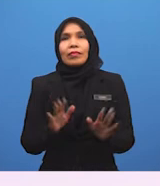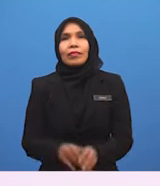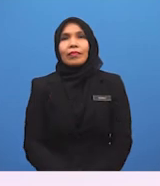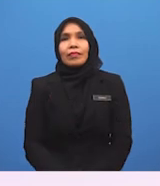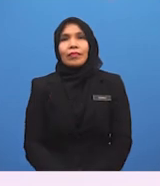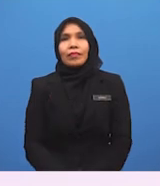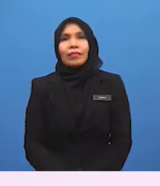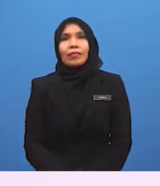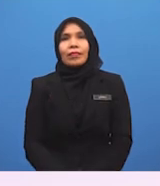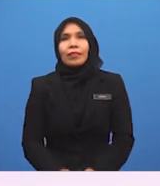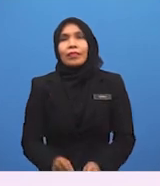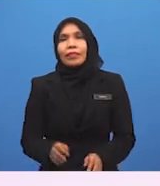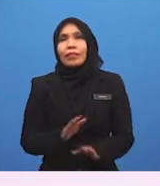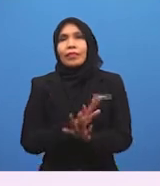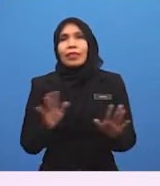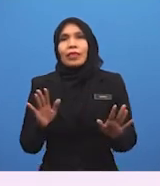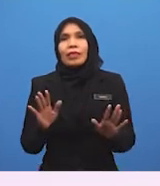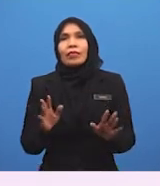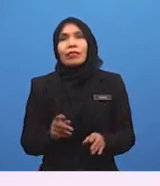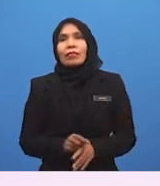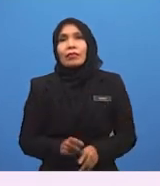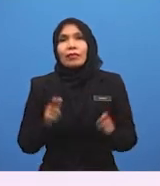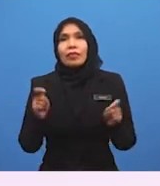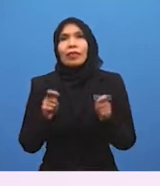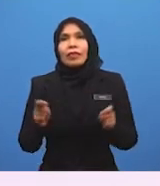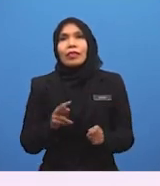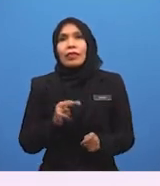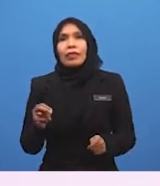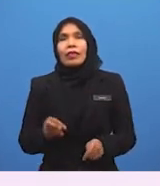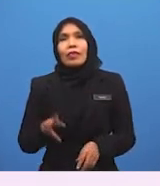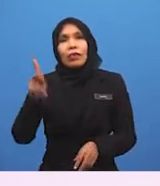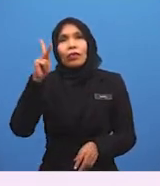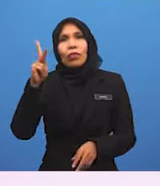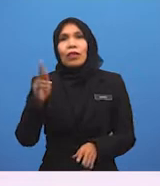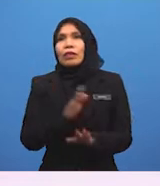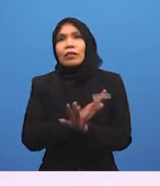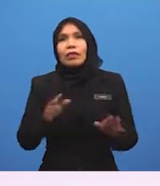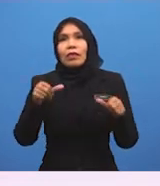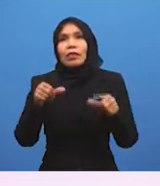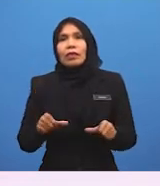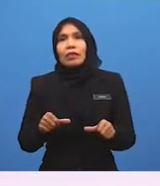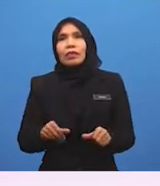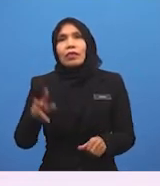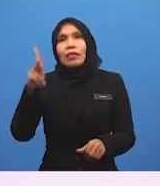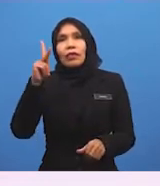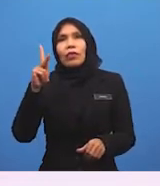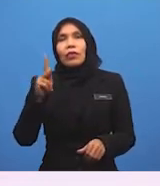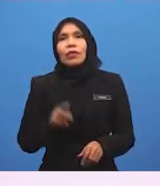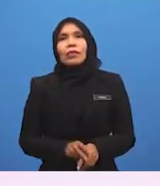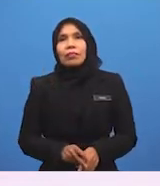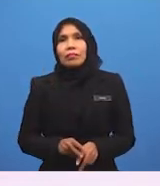Tindakan Kumar tidak adil. Kumar patut memberi layanan yang sama rata terhadap